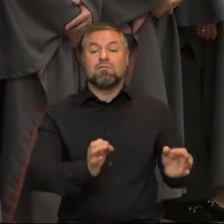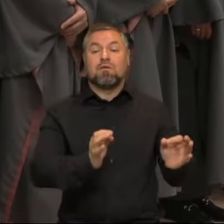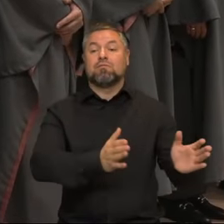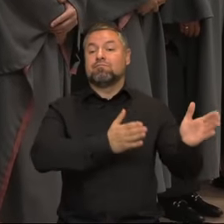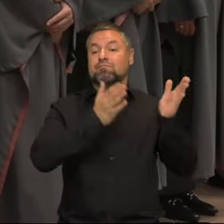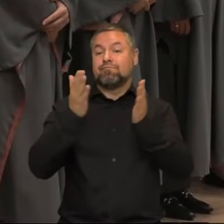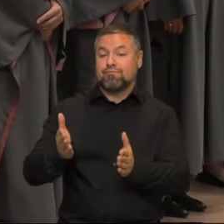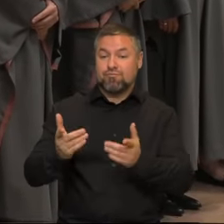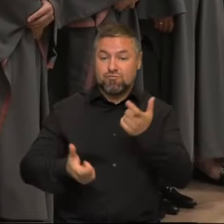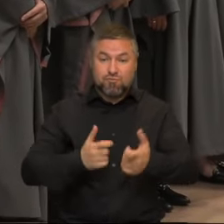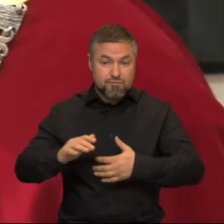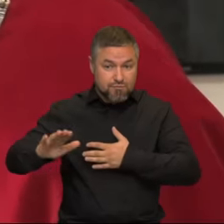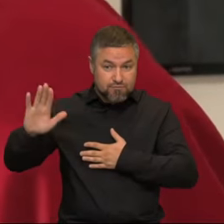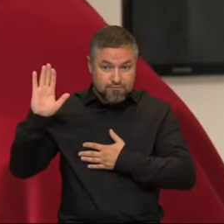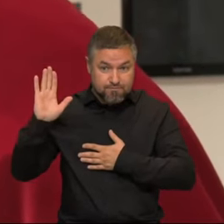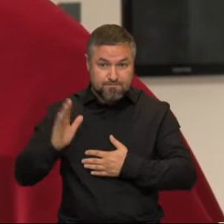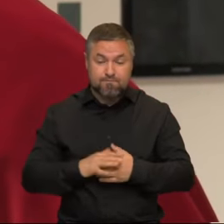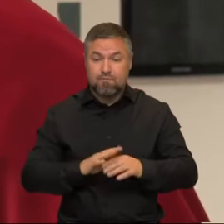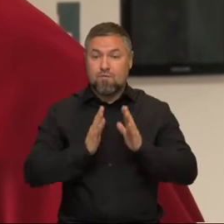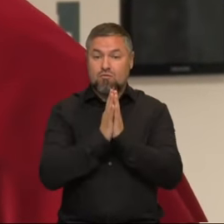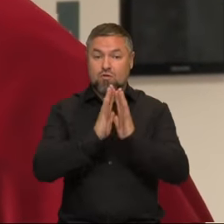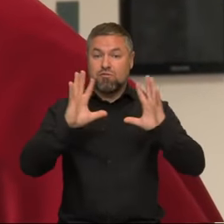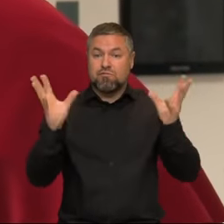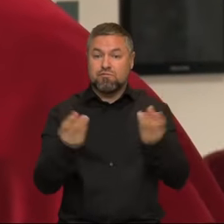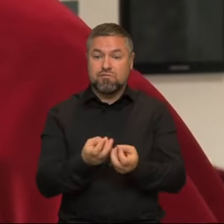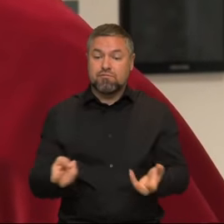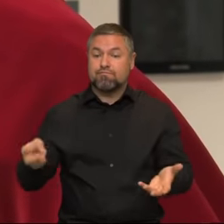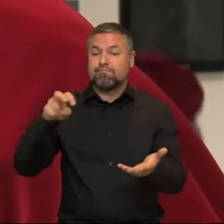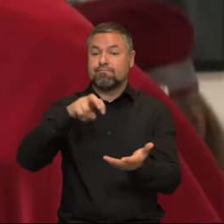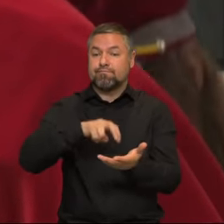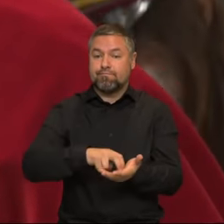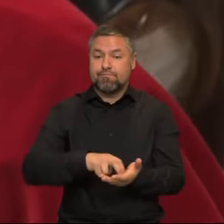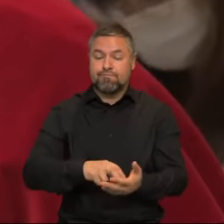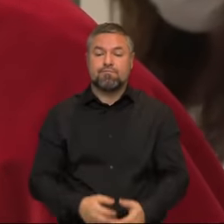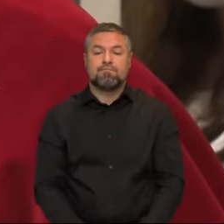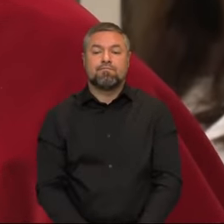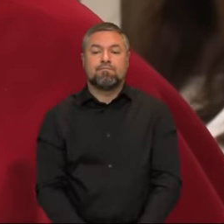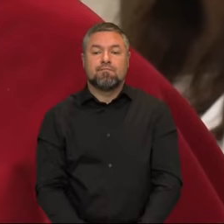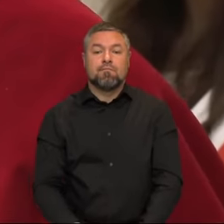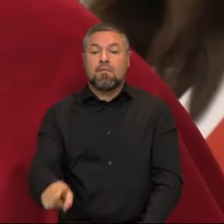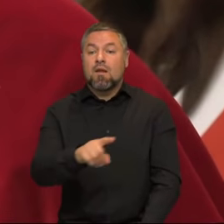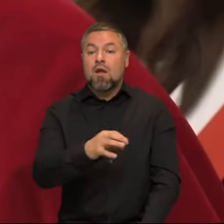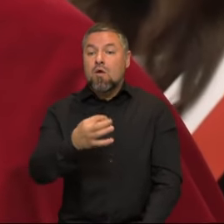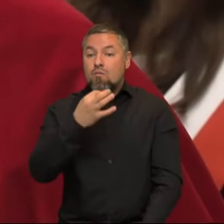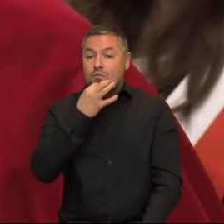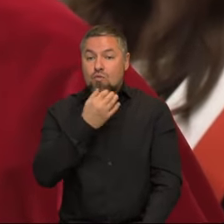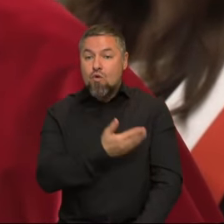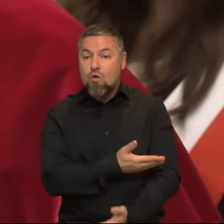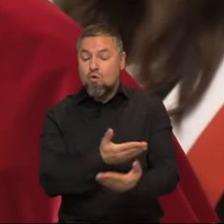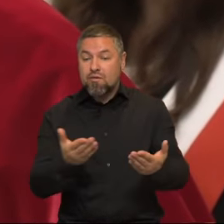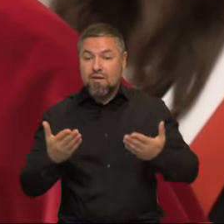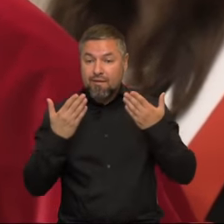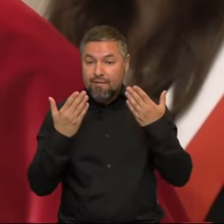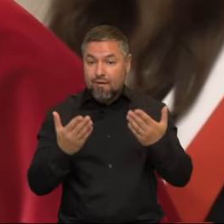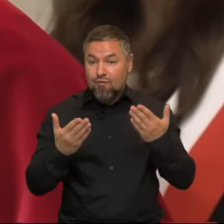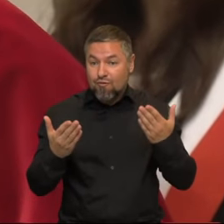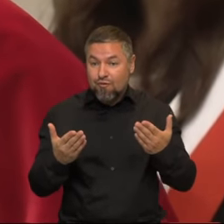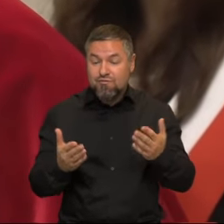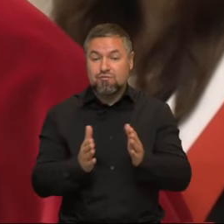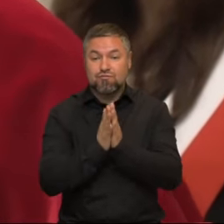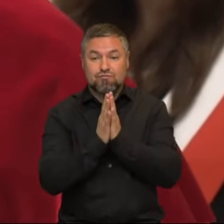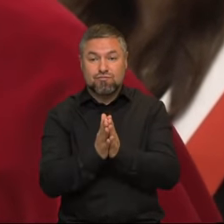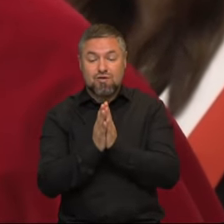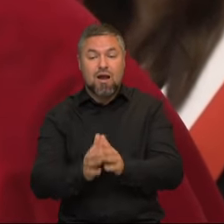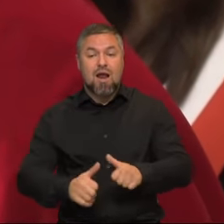do ślubowania. Proszę wszystkich o powstanie, a naszych młodych naukowców